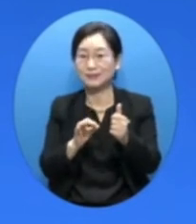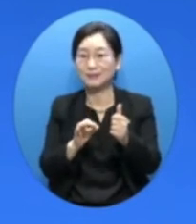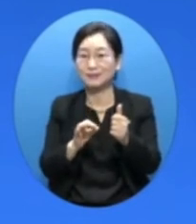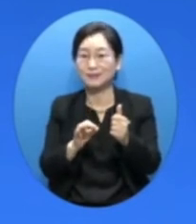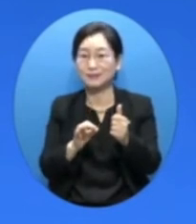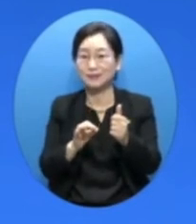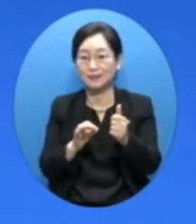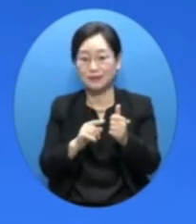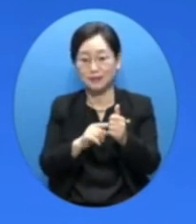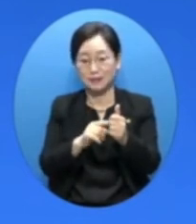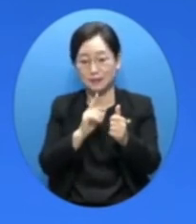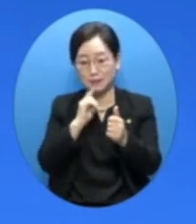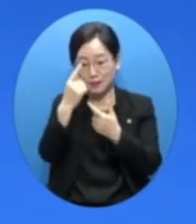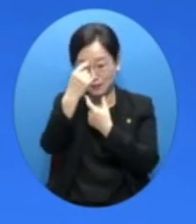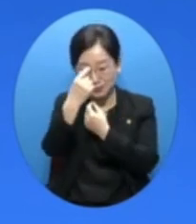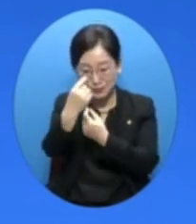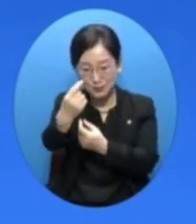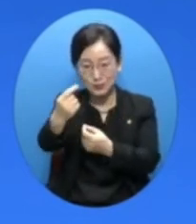그렇게 규칙적인 생활하고